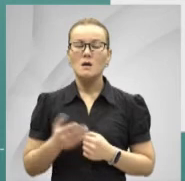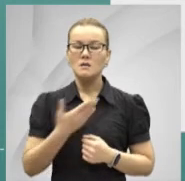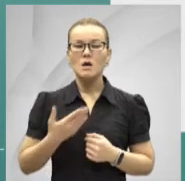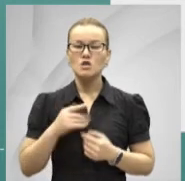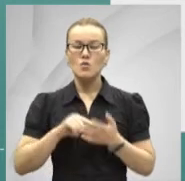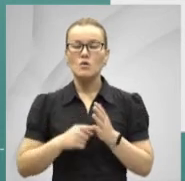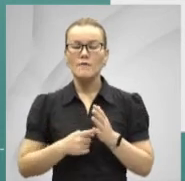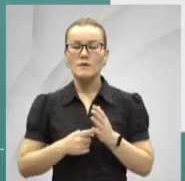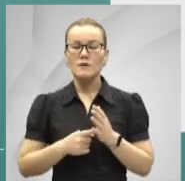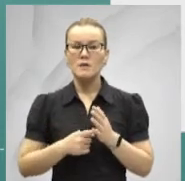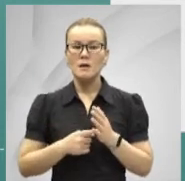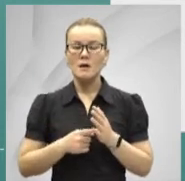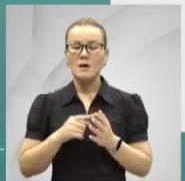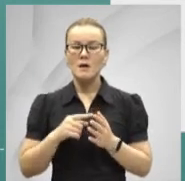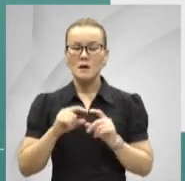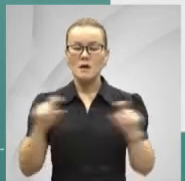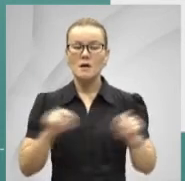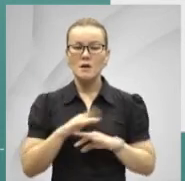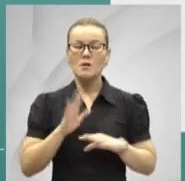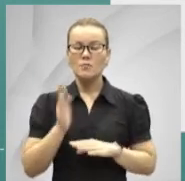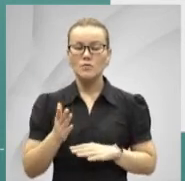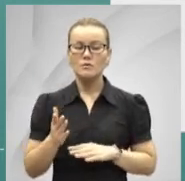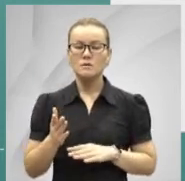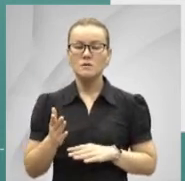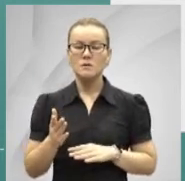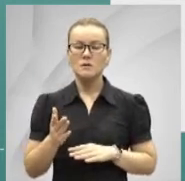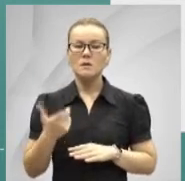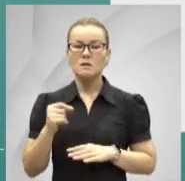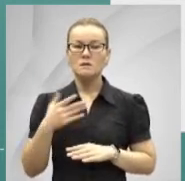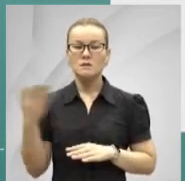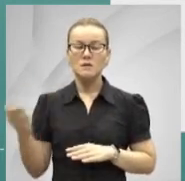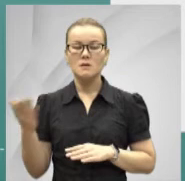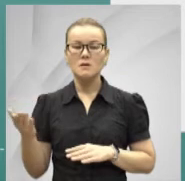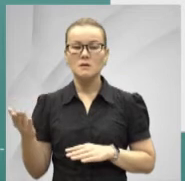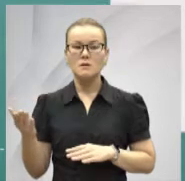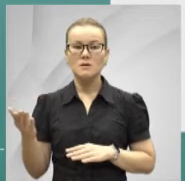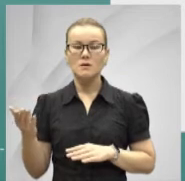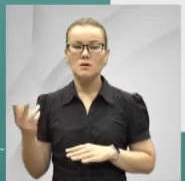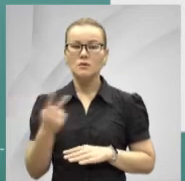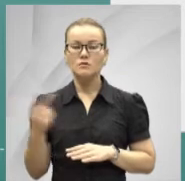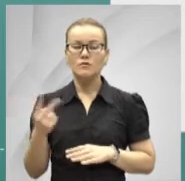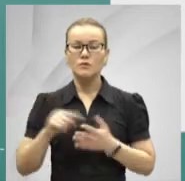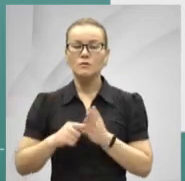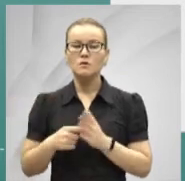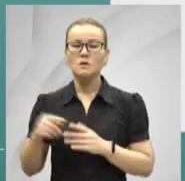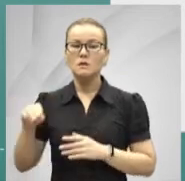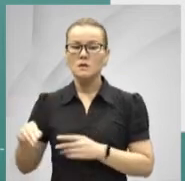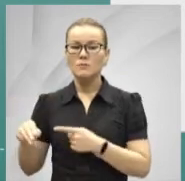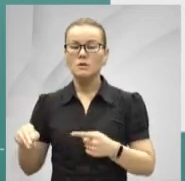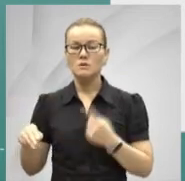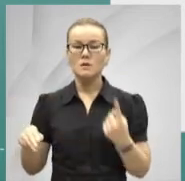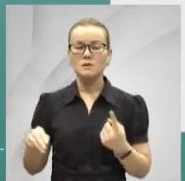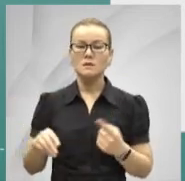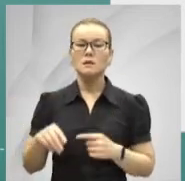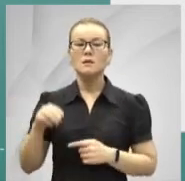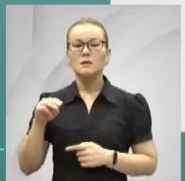уравнение превращается в уравнение, где в левой части произведение двух множителей t минус 1 и t плюс